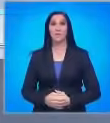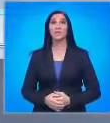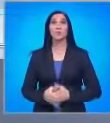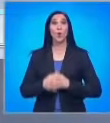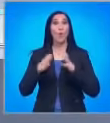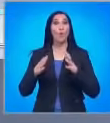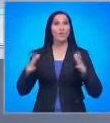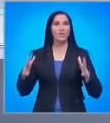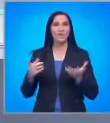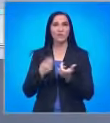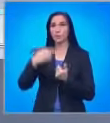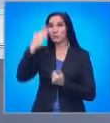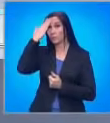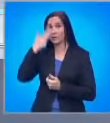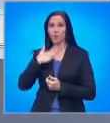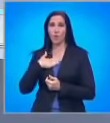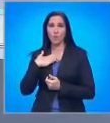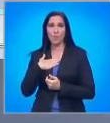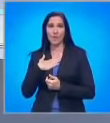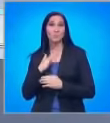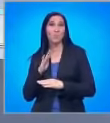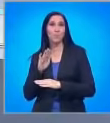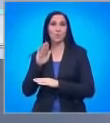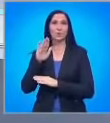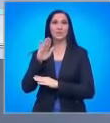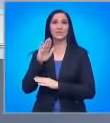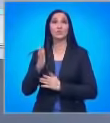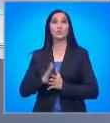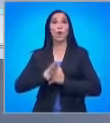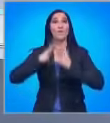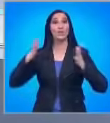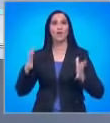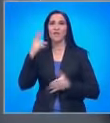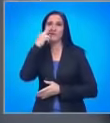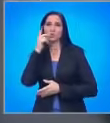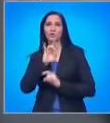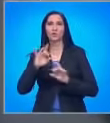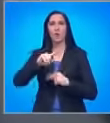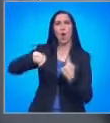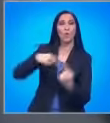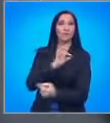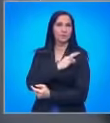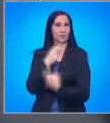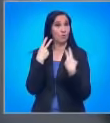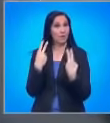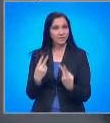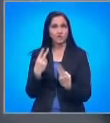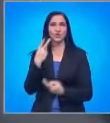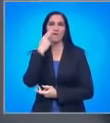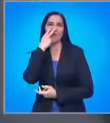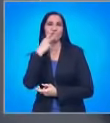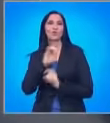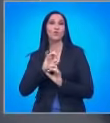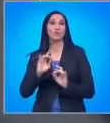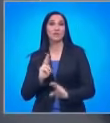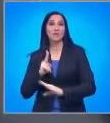С нарастване на броя на заболелите у нас, геометрическа прогресия растат и фалшивите новини около ваксините. Оказва се, че фалшивите новини